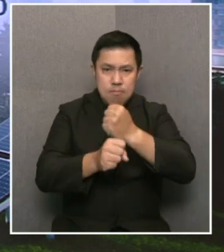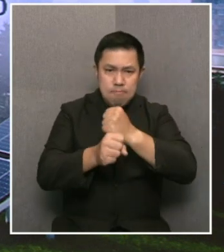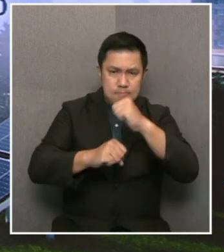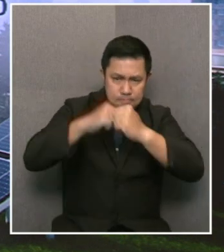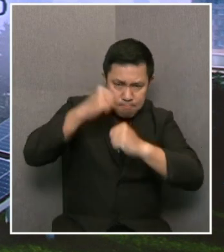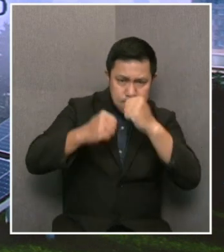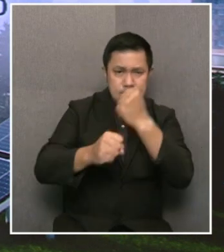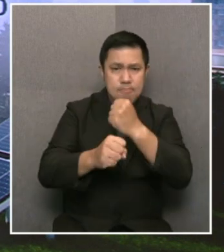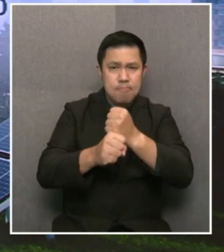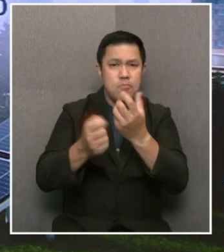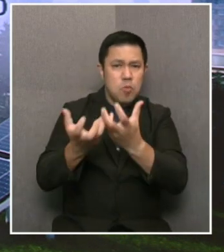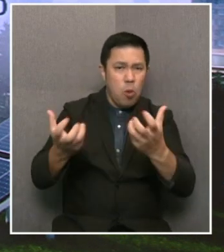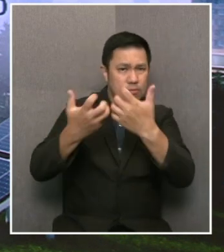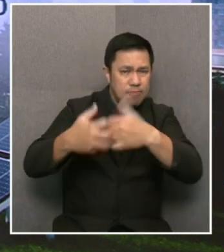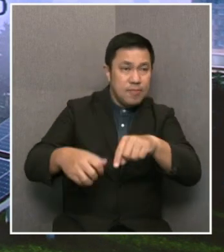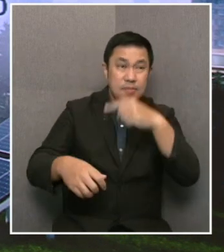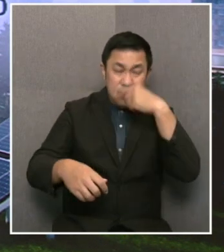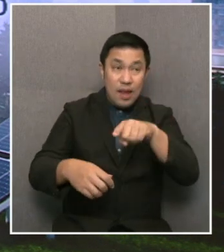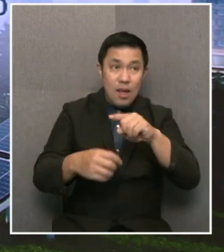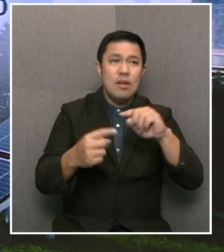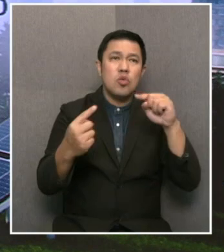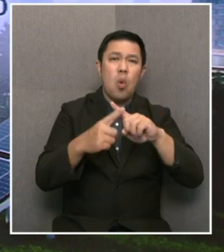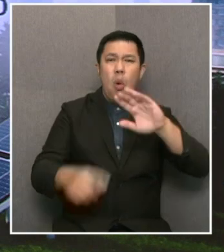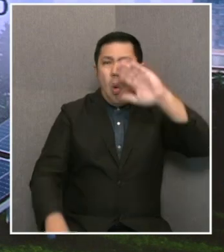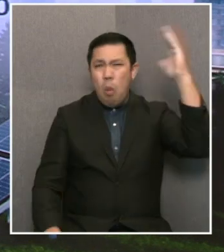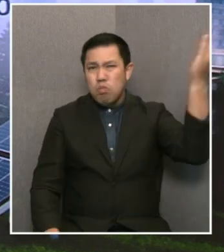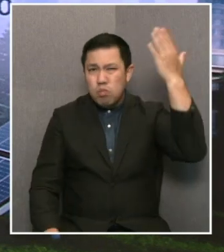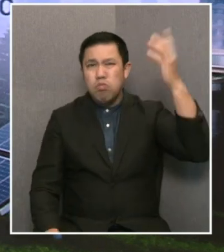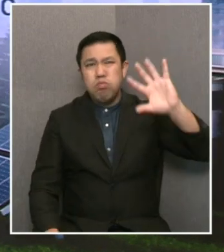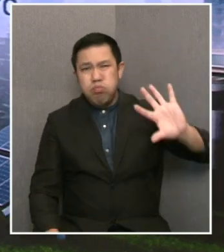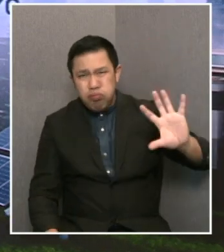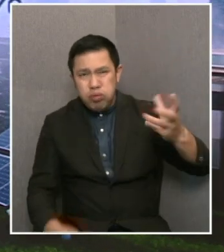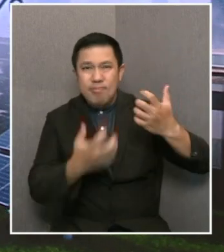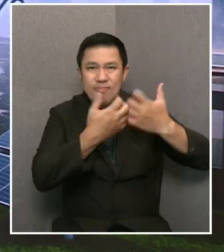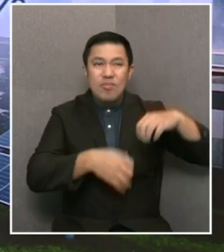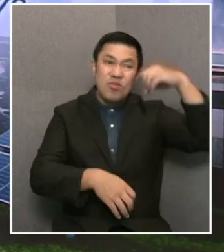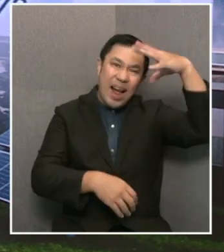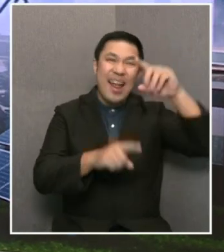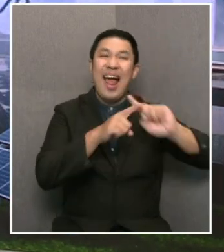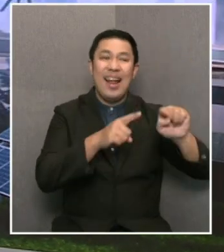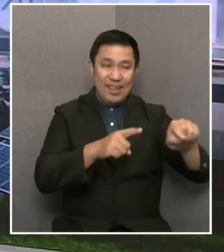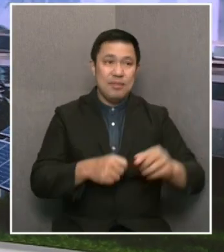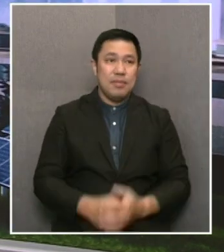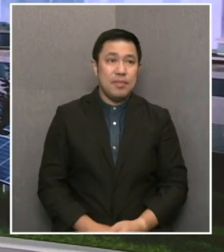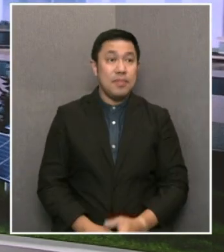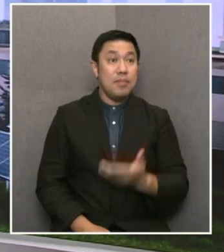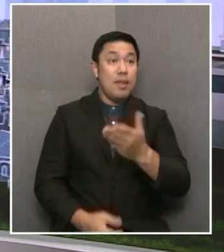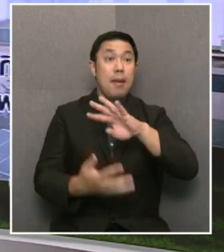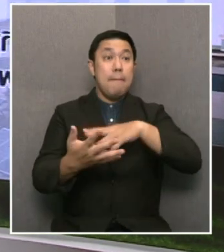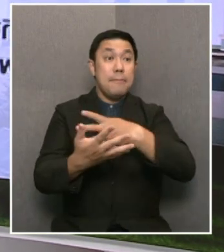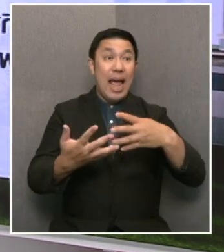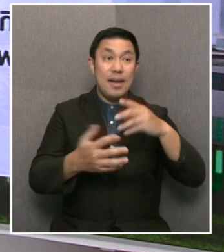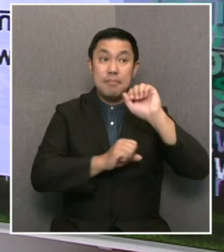ไทยด้วยหลังจากที่เราสามารถเปลี่ยนไปใช้พลังงานสะอาดได้แล้วนะคะพาคุณผู้ชมไปดูค่ะสำหรับแผนพลังงานแห่งชาตินะคะที่จะประกาศใช้